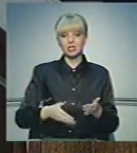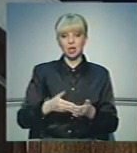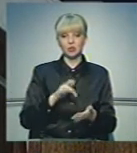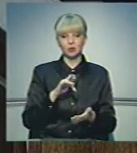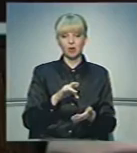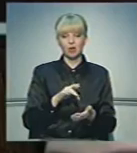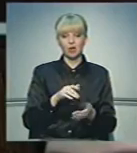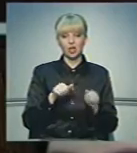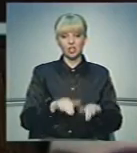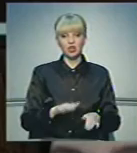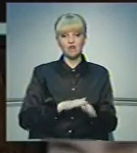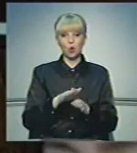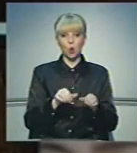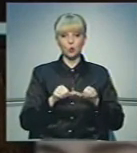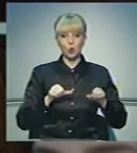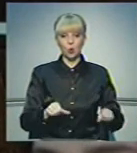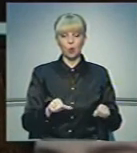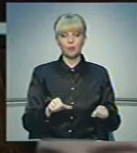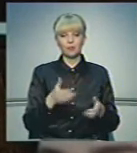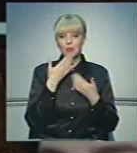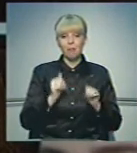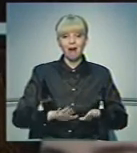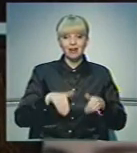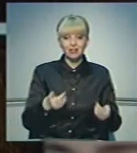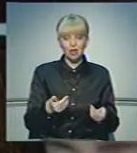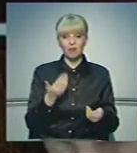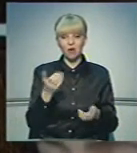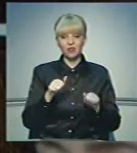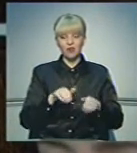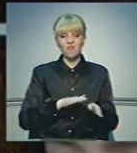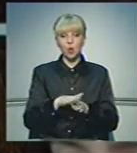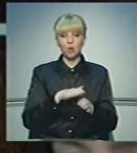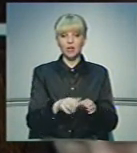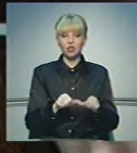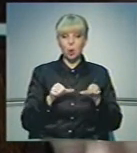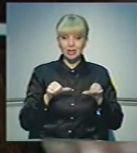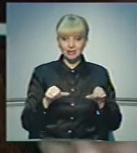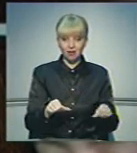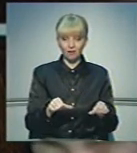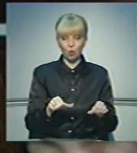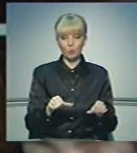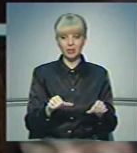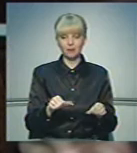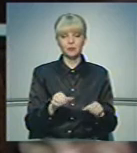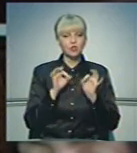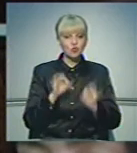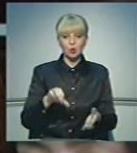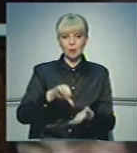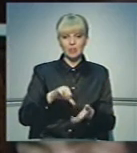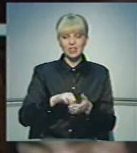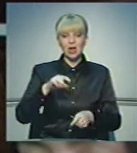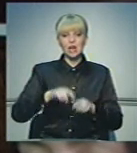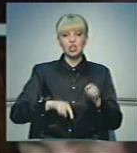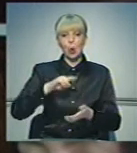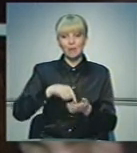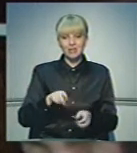рішення виконкому. Нема там ні критерія в тому рішенні вашому виконавчого комітету. І так само жодного представника рідного